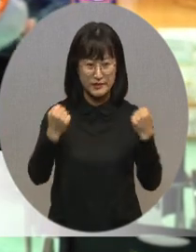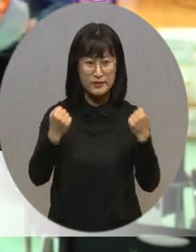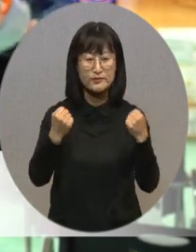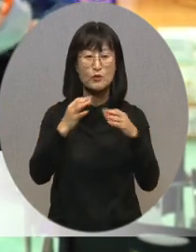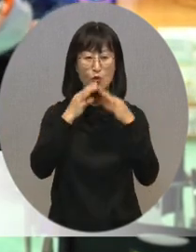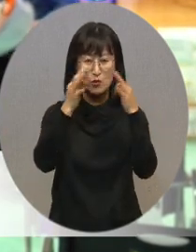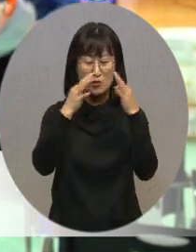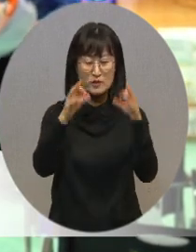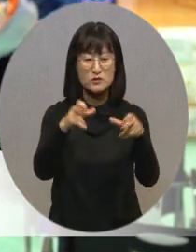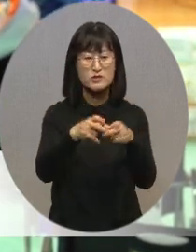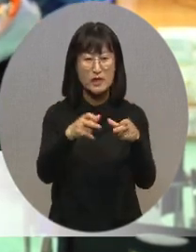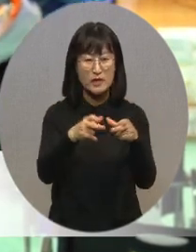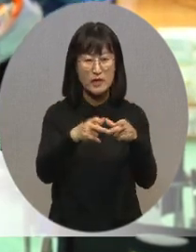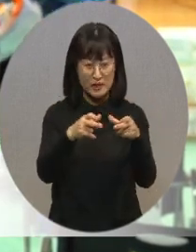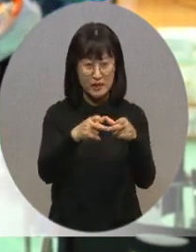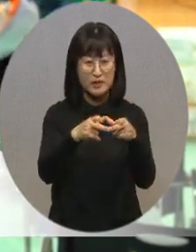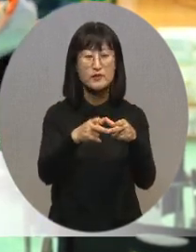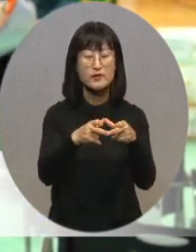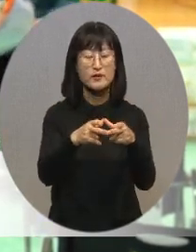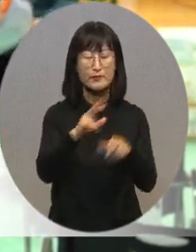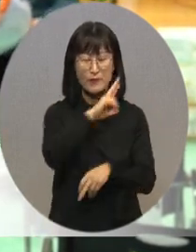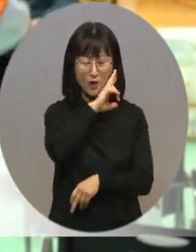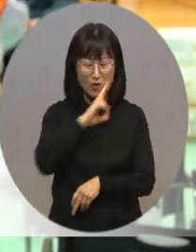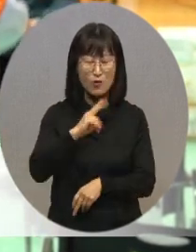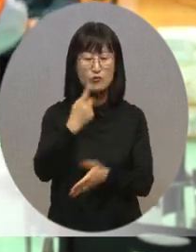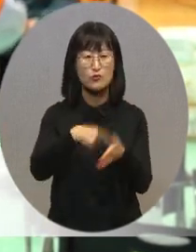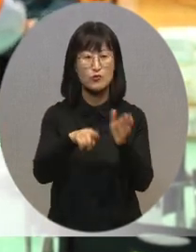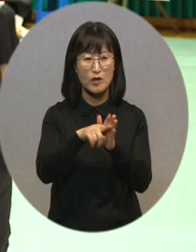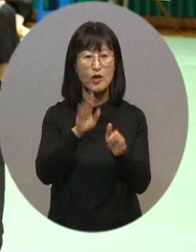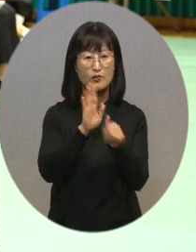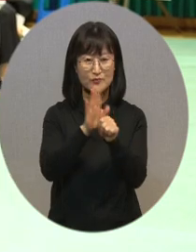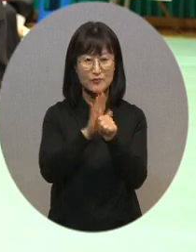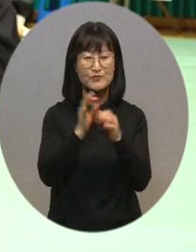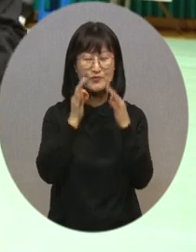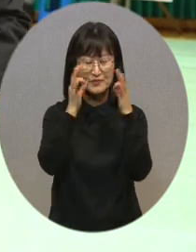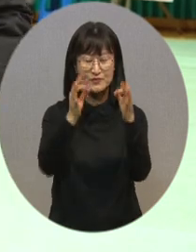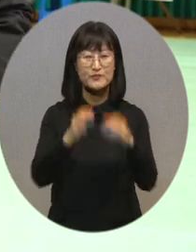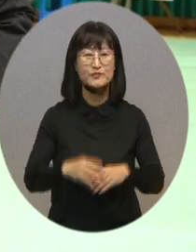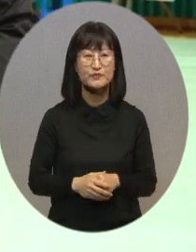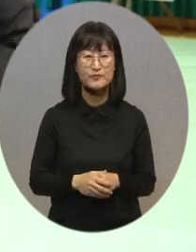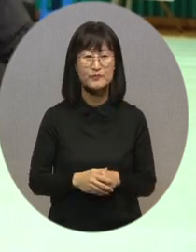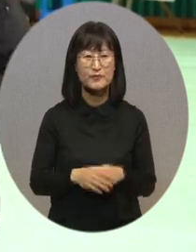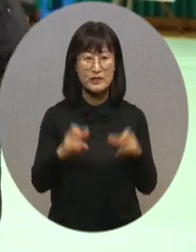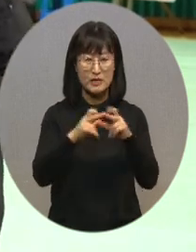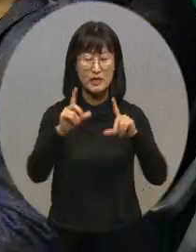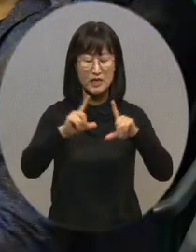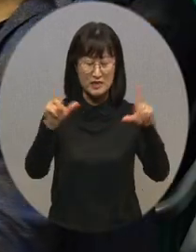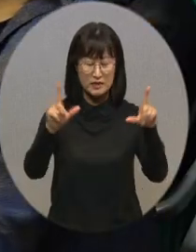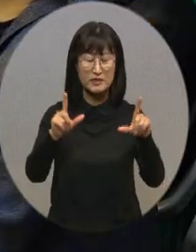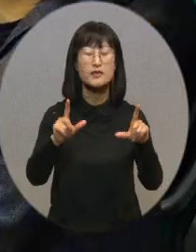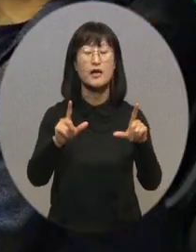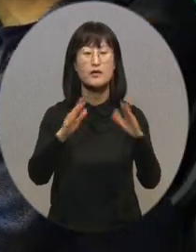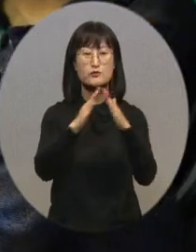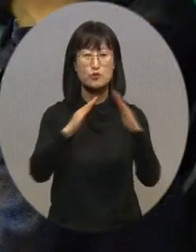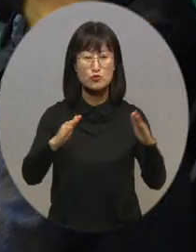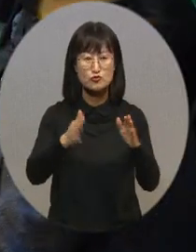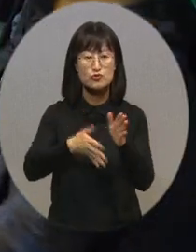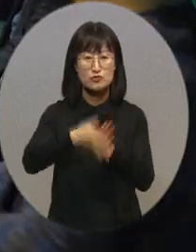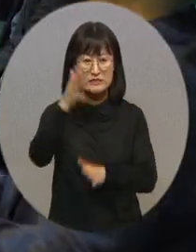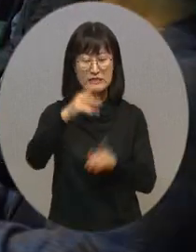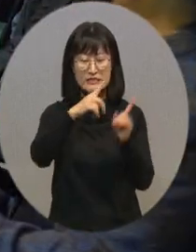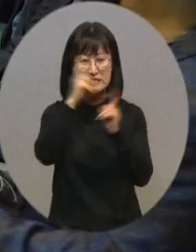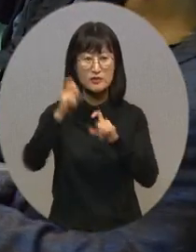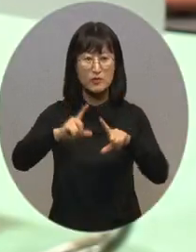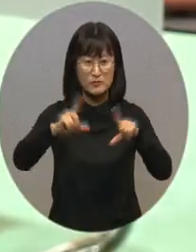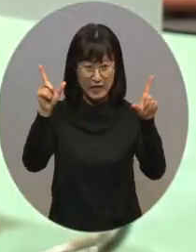발휘하여 우리 장애인들이 힘들지 않게끔 열심히 노력할 것을 다짐합니다. 이번 장애인의 날 전주시 기념행사를 통해서 장애인의